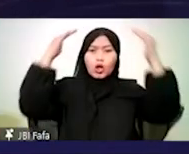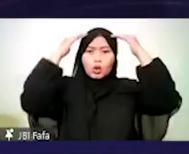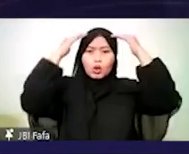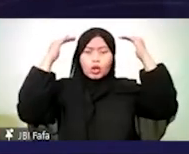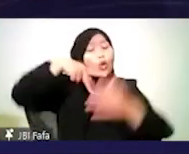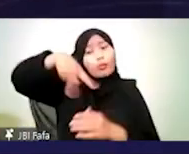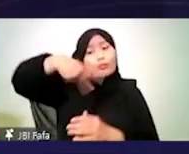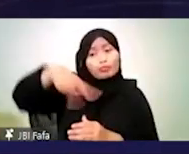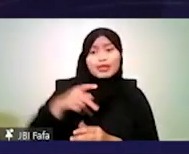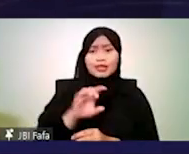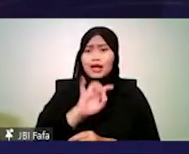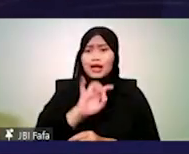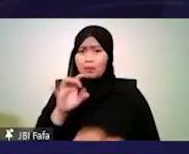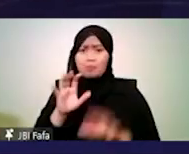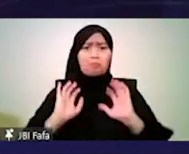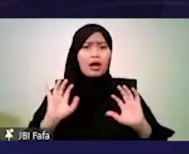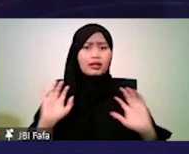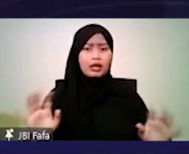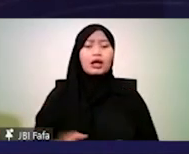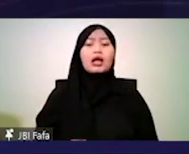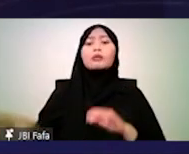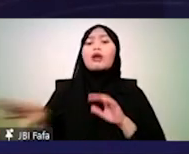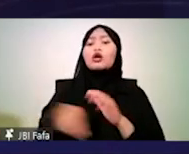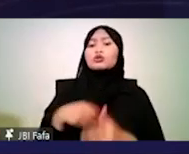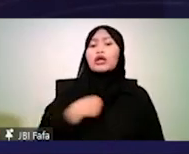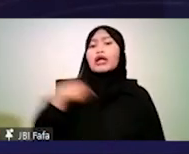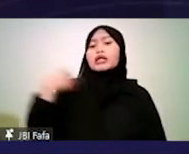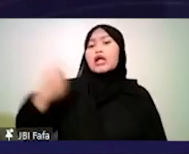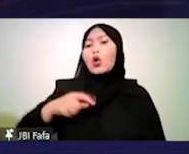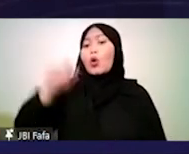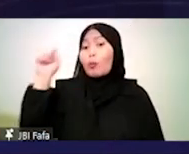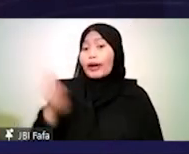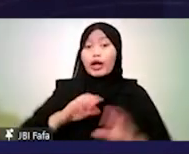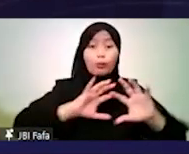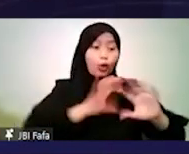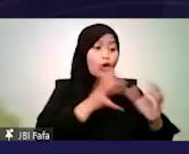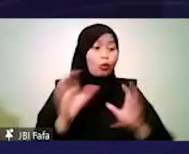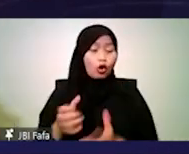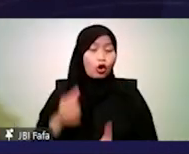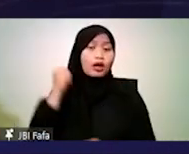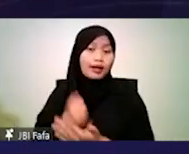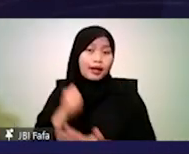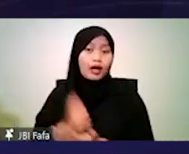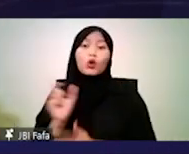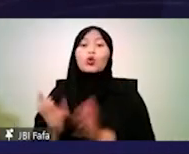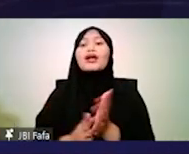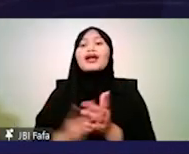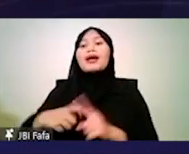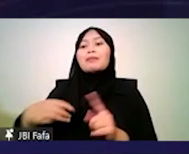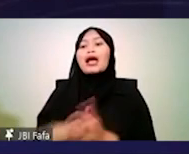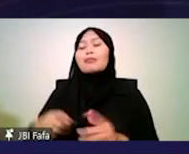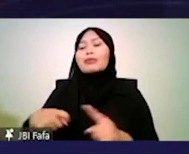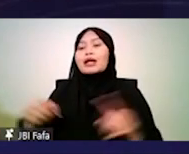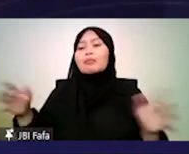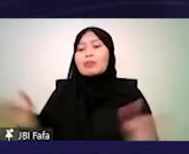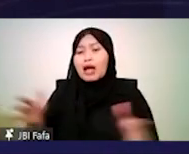banyak yang termasuk saya selalu pakai produk-produk UMKM nya lebih nahan penis seperti yang batik yang